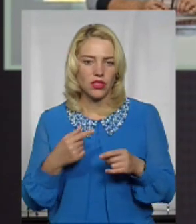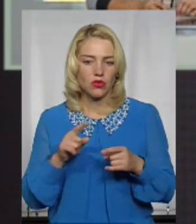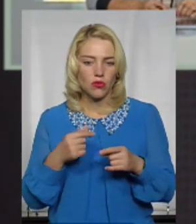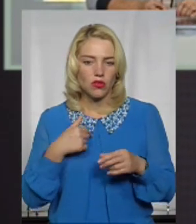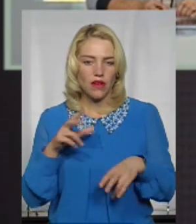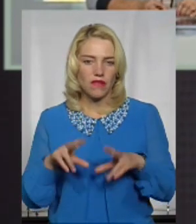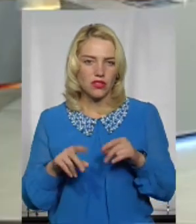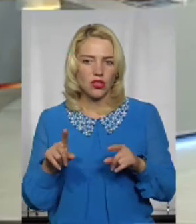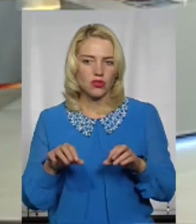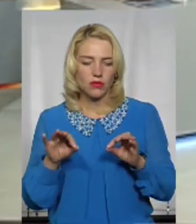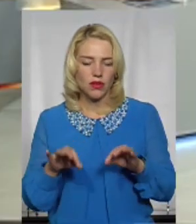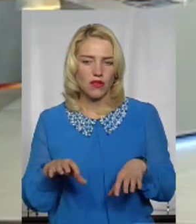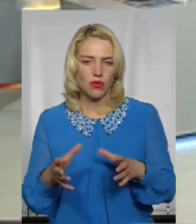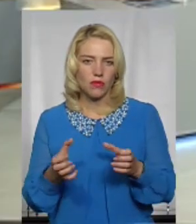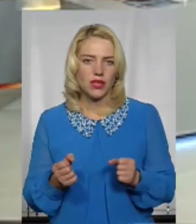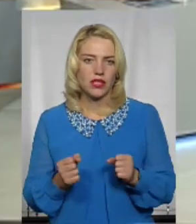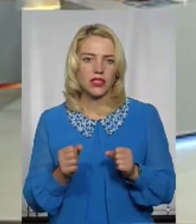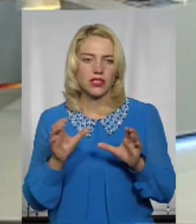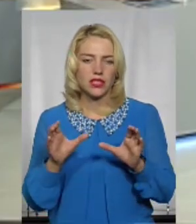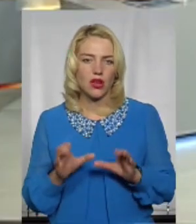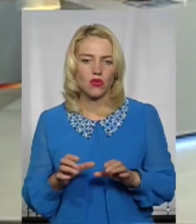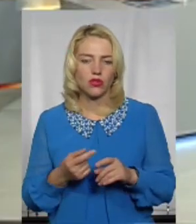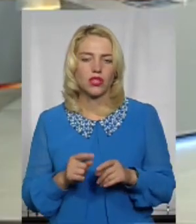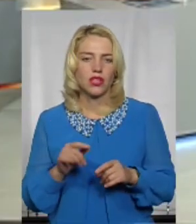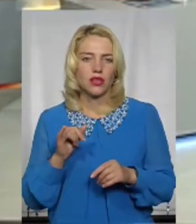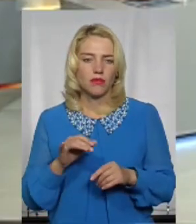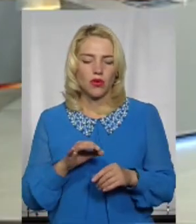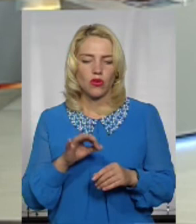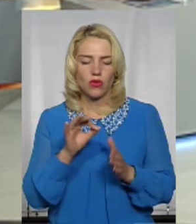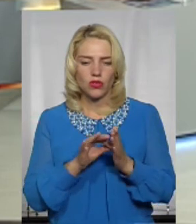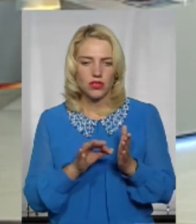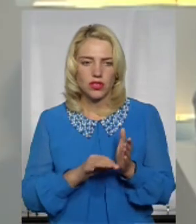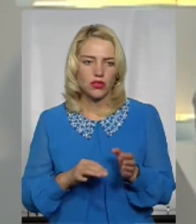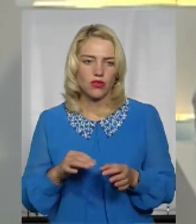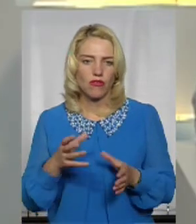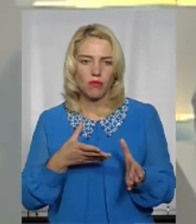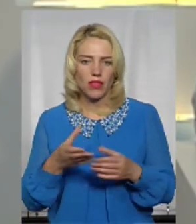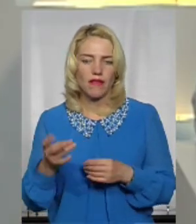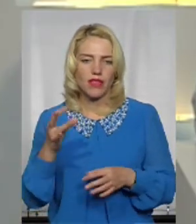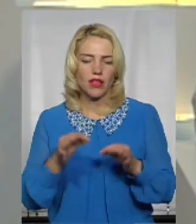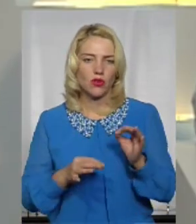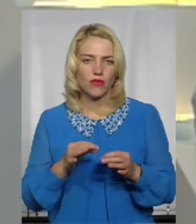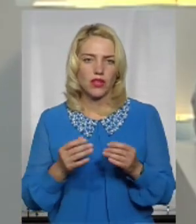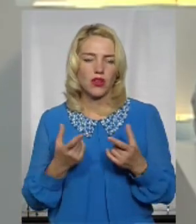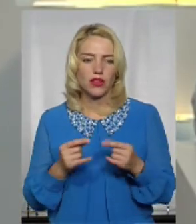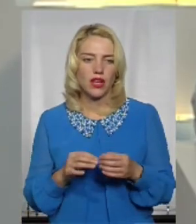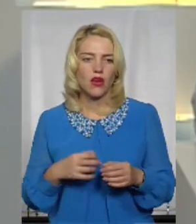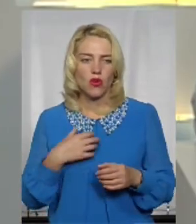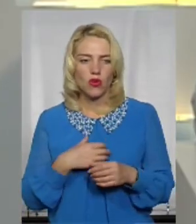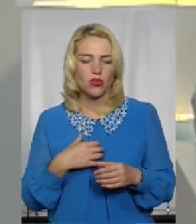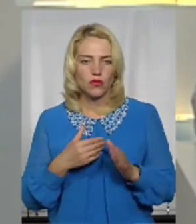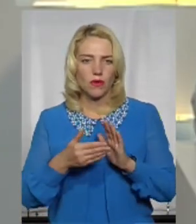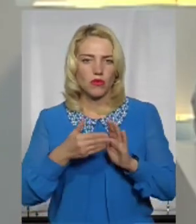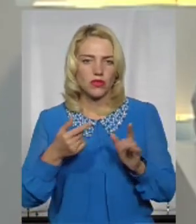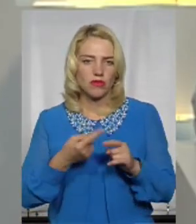правильно прийняті закони у нас про стратегічну екологічну оцінку, про оцінку впливу на довкілля, де основним позивом